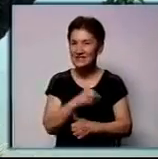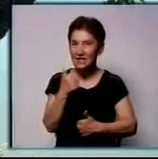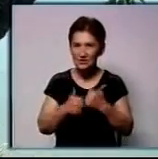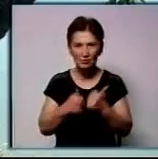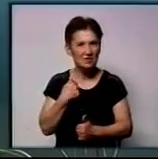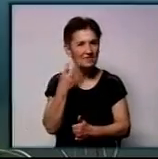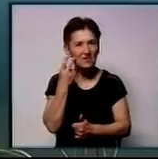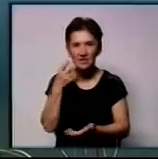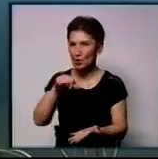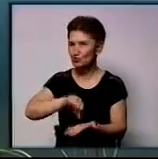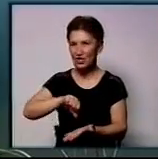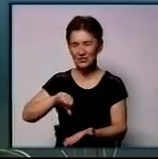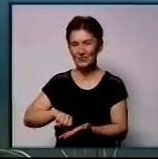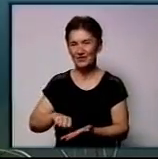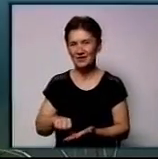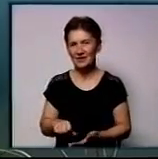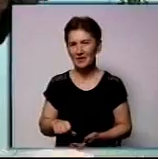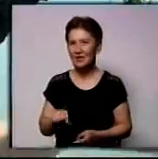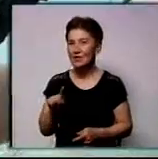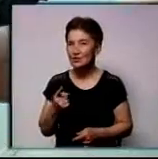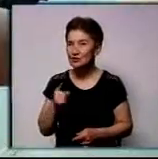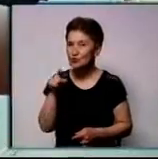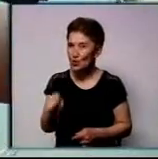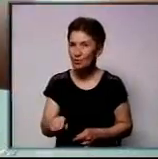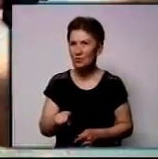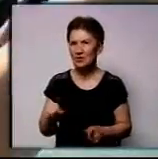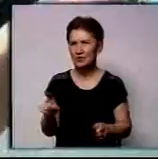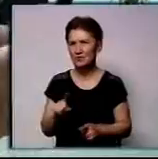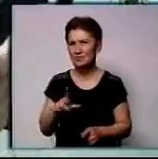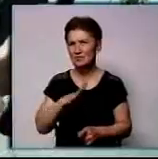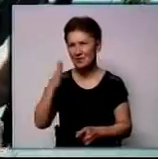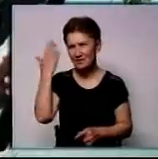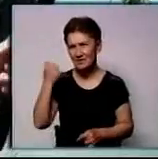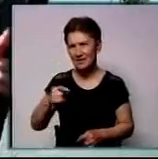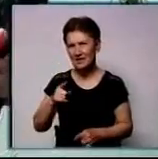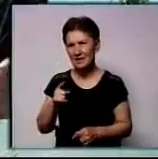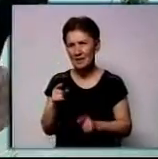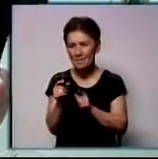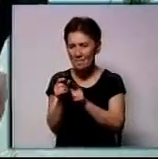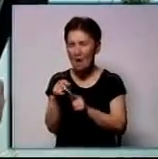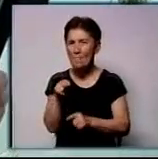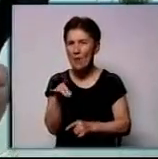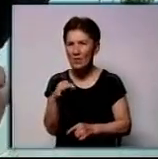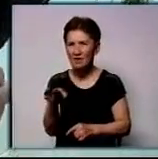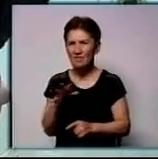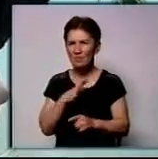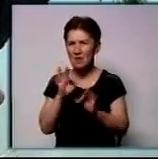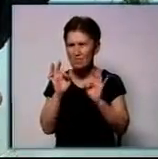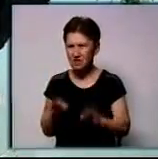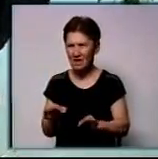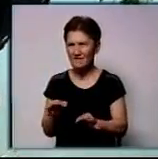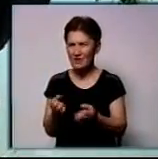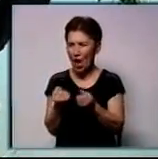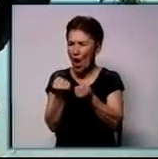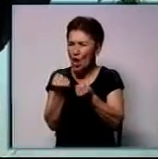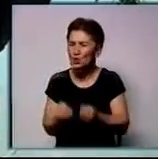беру участь. Секрет в тому, щоб був маленький поплавок, все правильно огружено, та